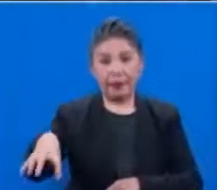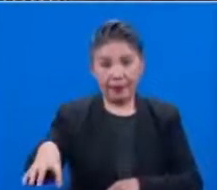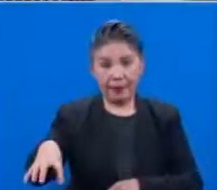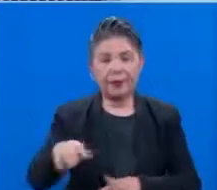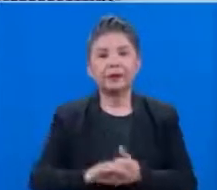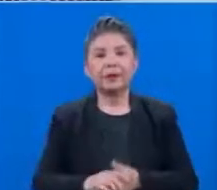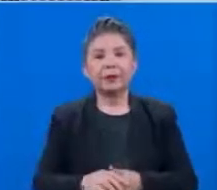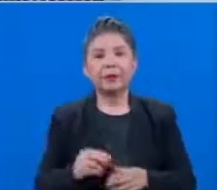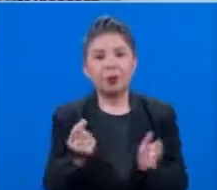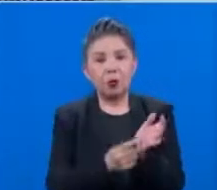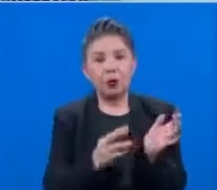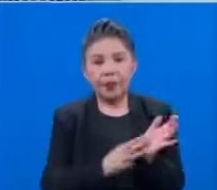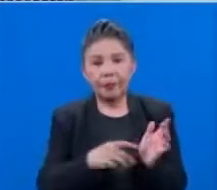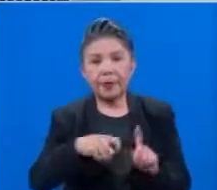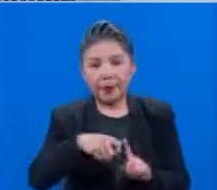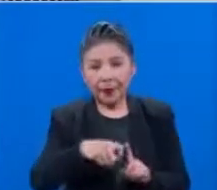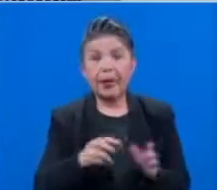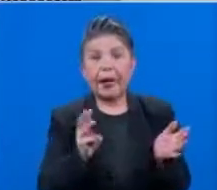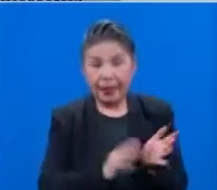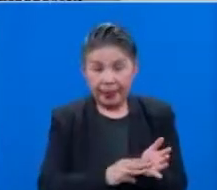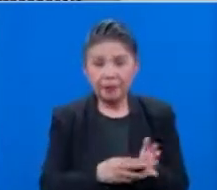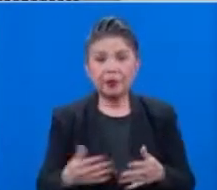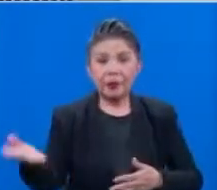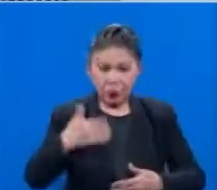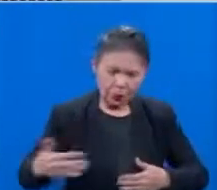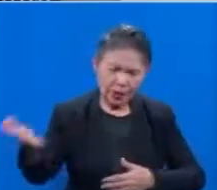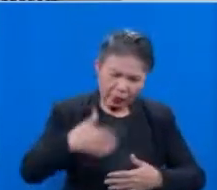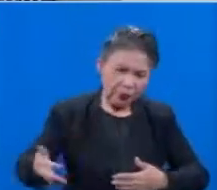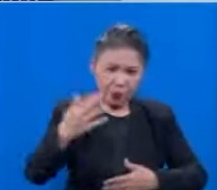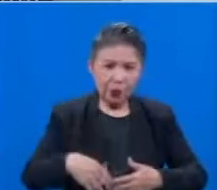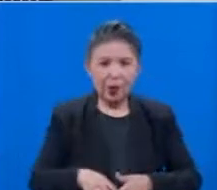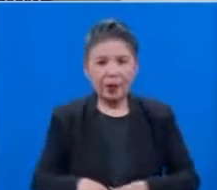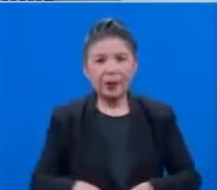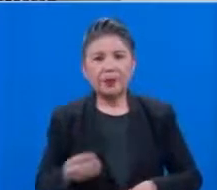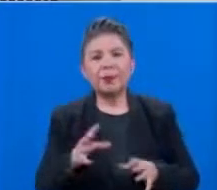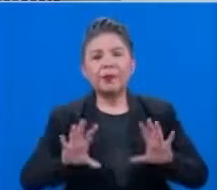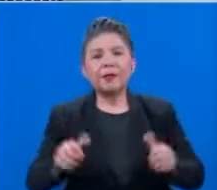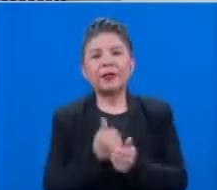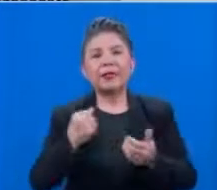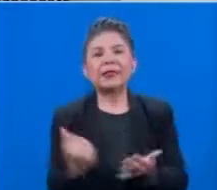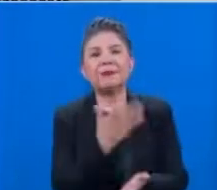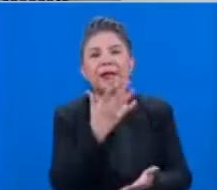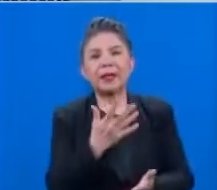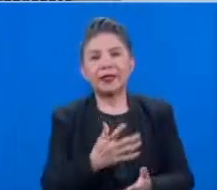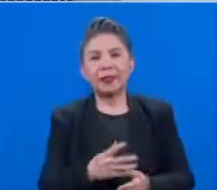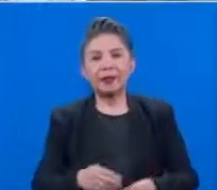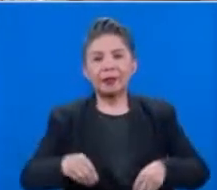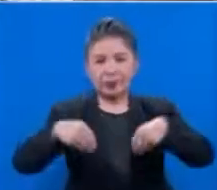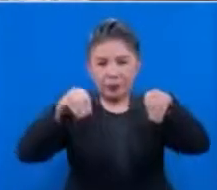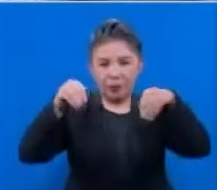melibatkan UMKM, yang dimana kita ingin mereka juga akan mendapatkan pasar yang lebih besar